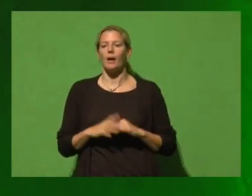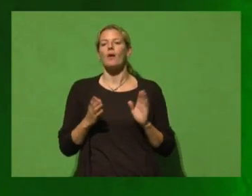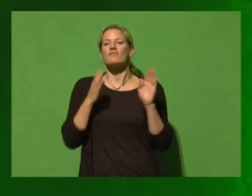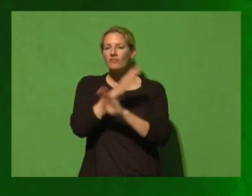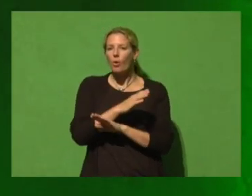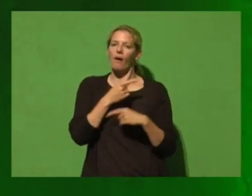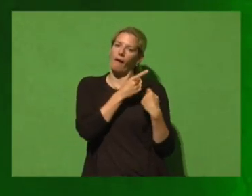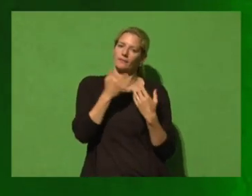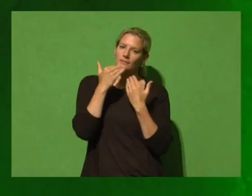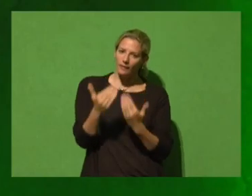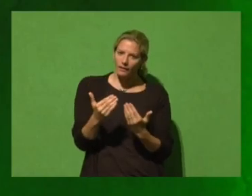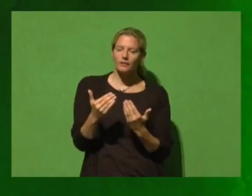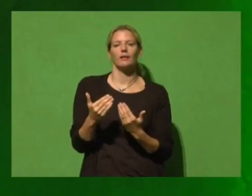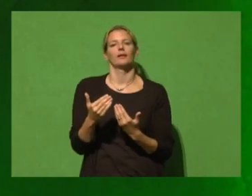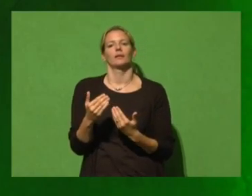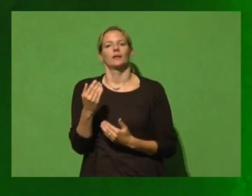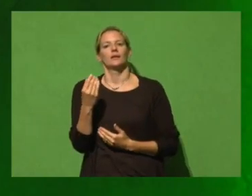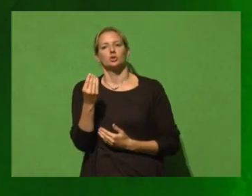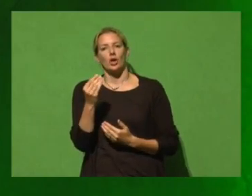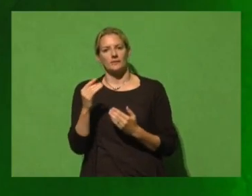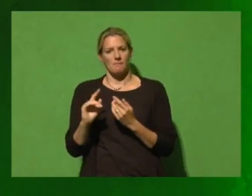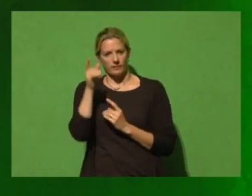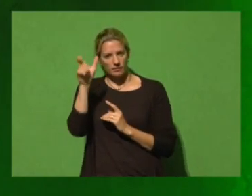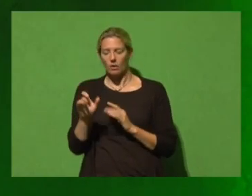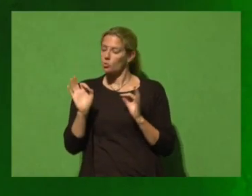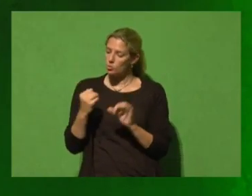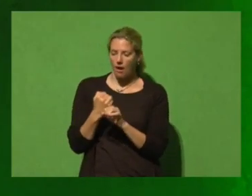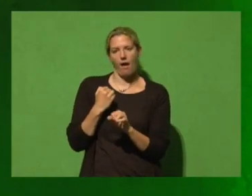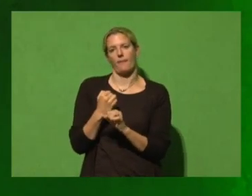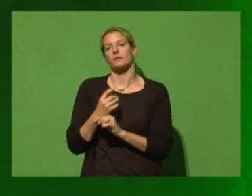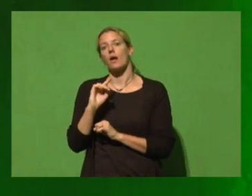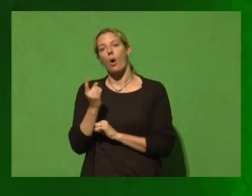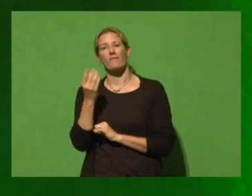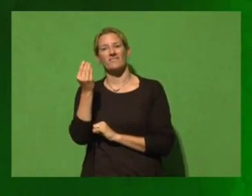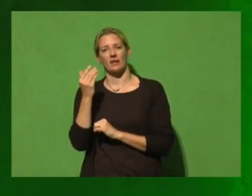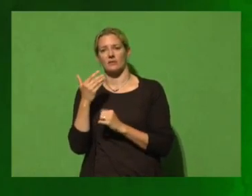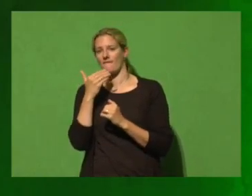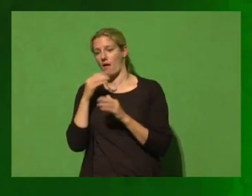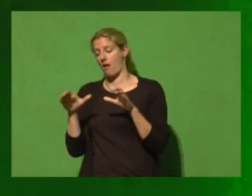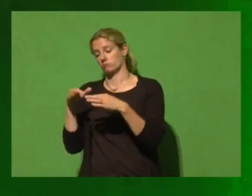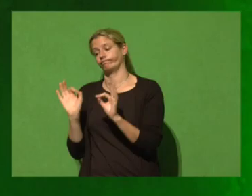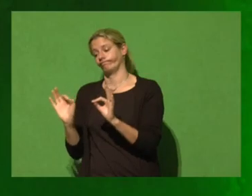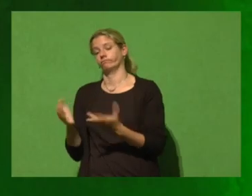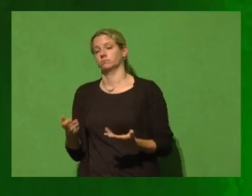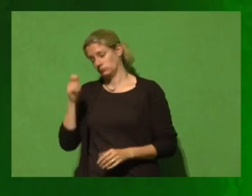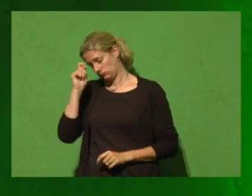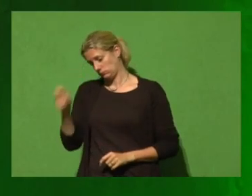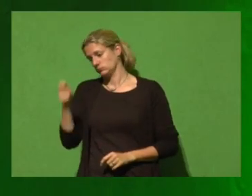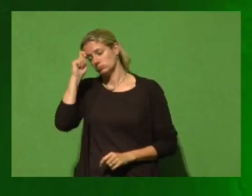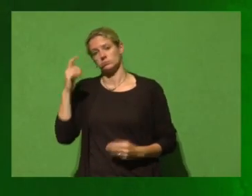Fall herzlichen Dank an unseren Schatzmeister für die gute Arbeit, die geleistet wurde und ans Finanzreferat. Und also wir haben